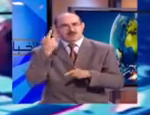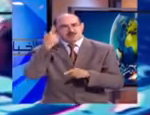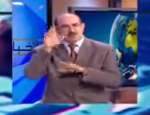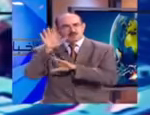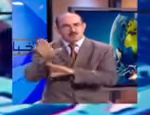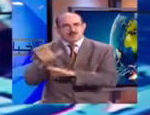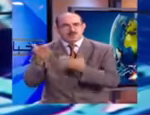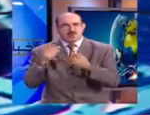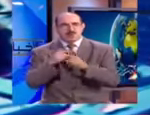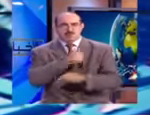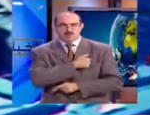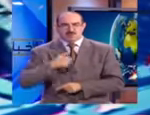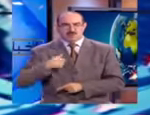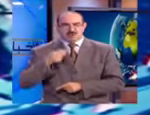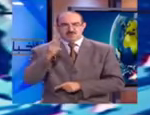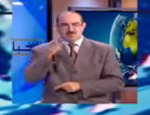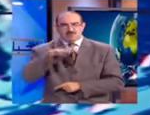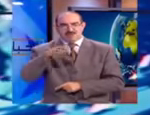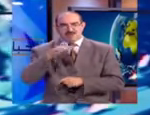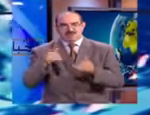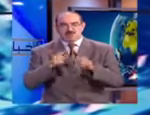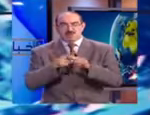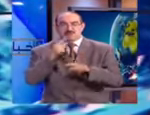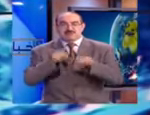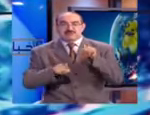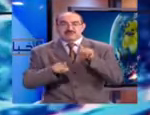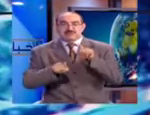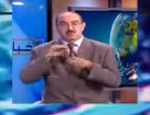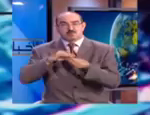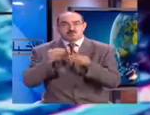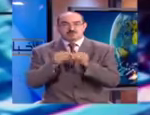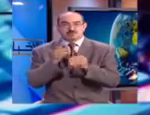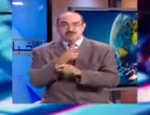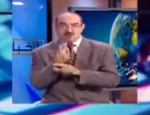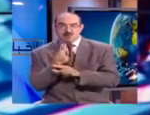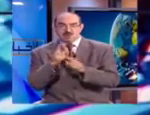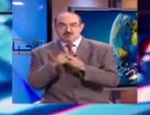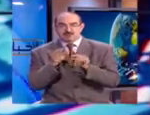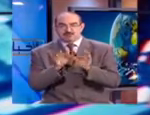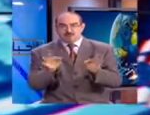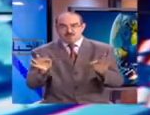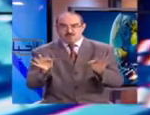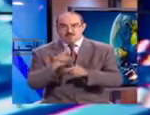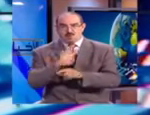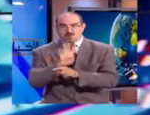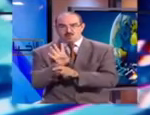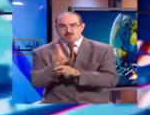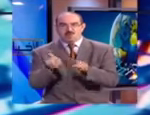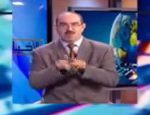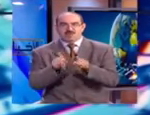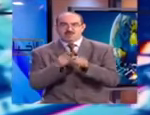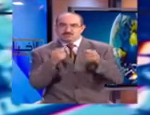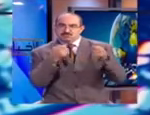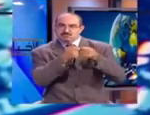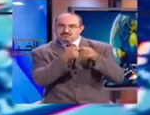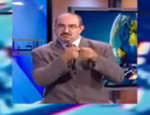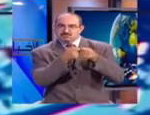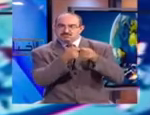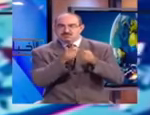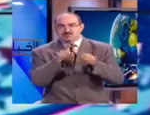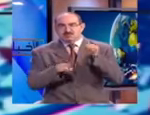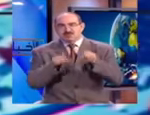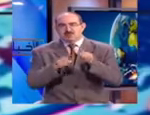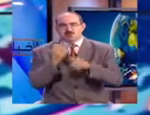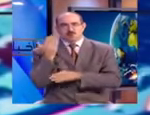صحة المواطنين وحمايتهم من أي خطر لانتشار فيروس كورونا، وسيتم تكييفها كلما